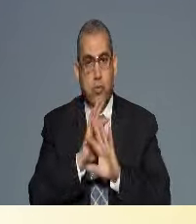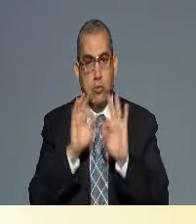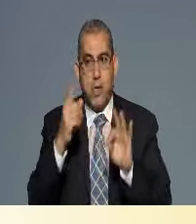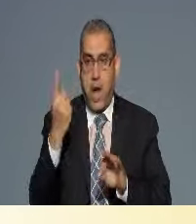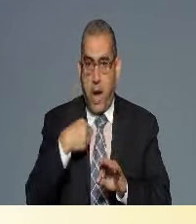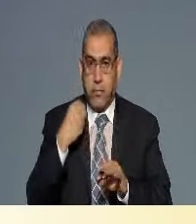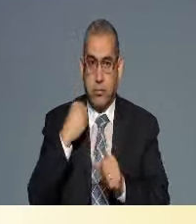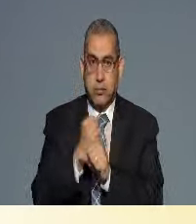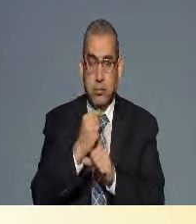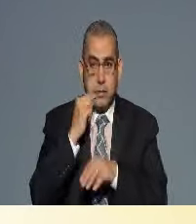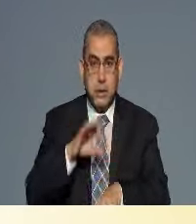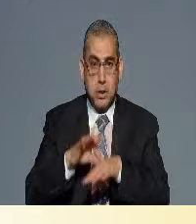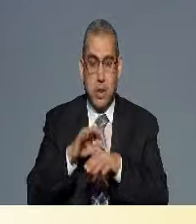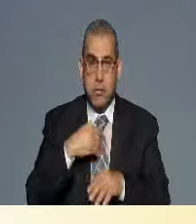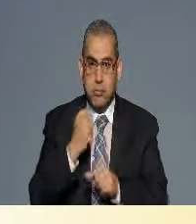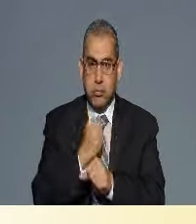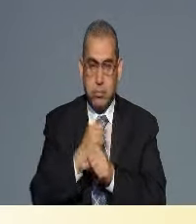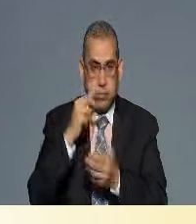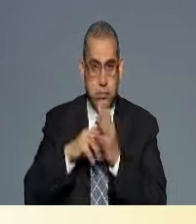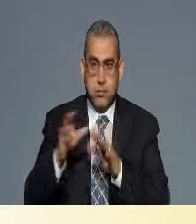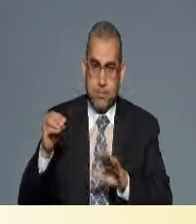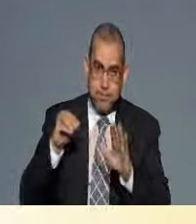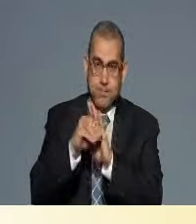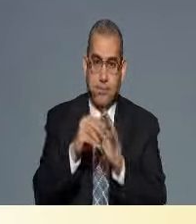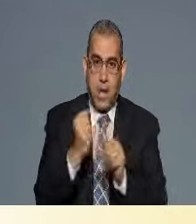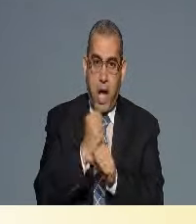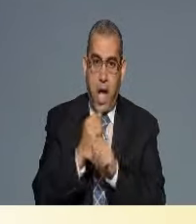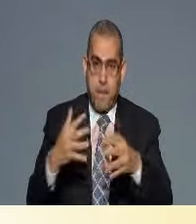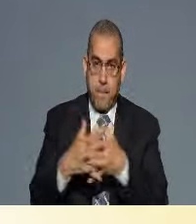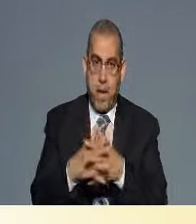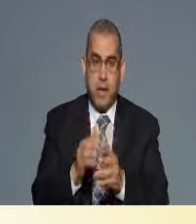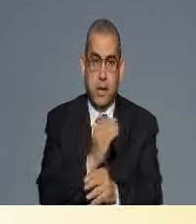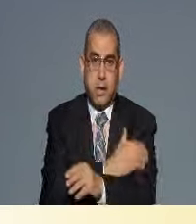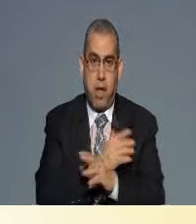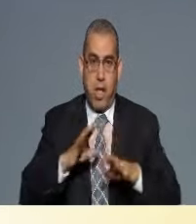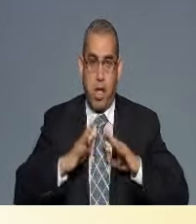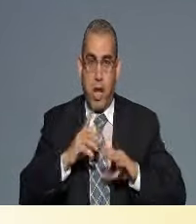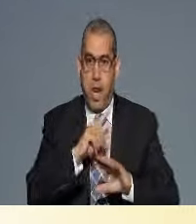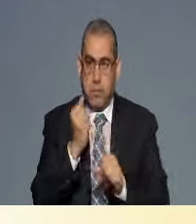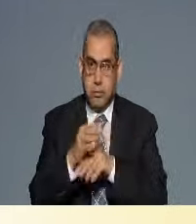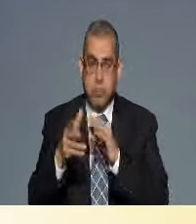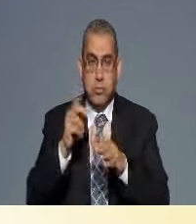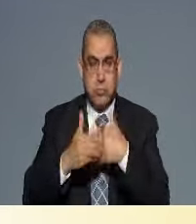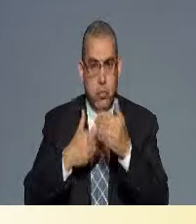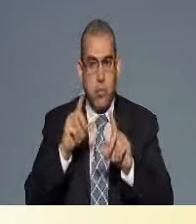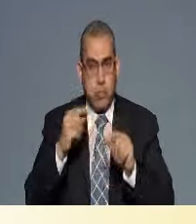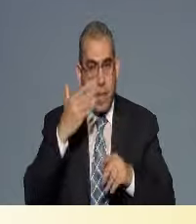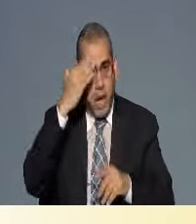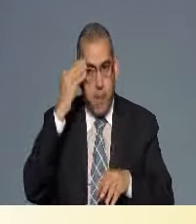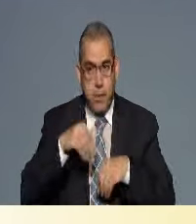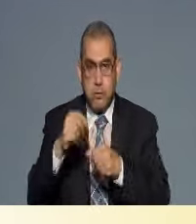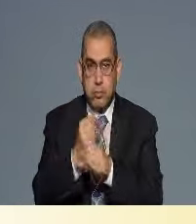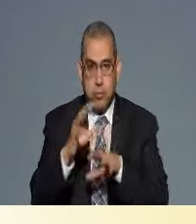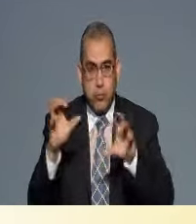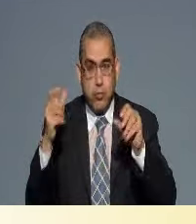العامل البشري احنا دائما بنحاول ندخله في سوق العمل، والحمد لله يعني في تميز وفي اكتساب لخبرات كبيرة جدا في هذا